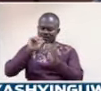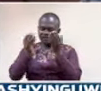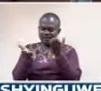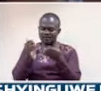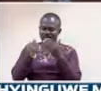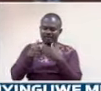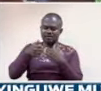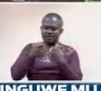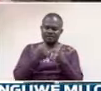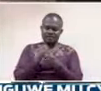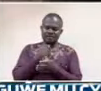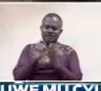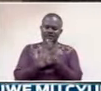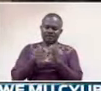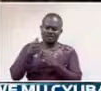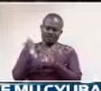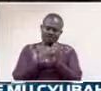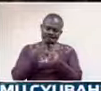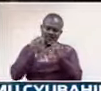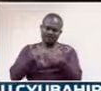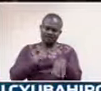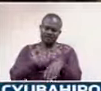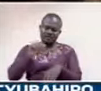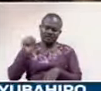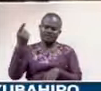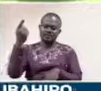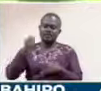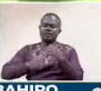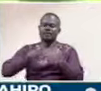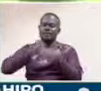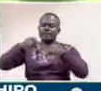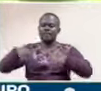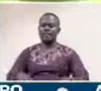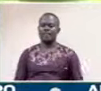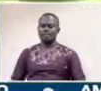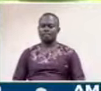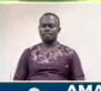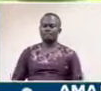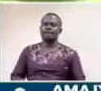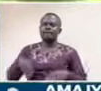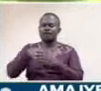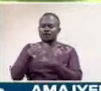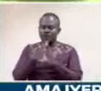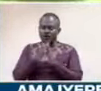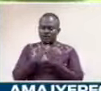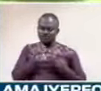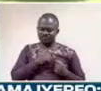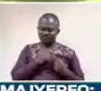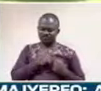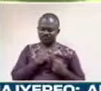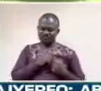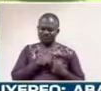aribyo byatumye aka karere kabo kongera kuza mu myanya y'imbere mu kwisa imihigo y'uyu mwaka. Umujyi wa Huye koko waduteraga ipfunwe mu myaka